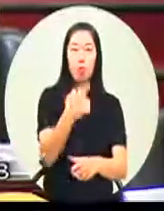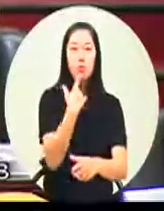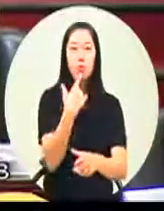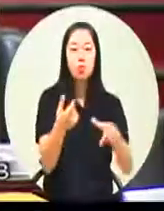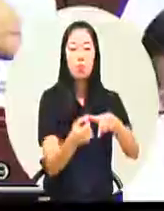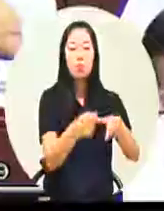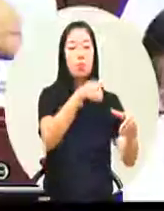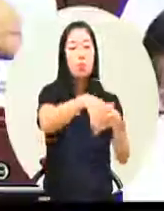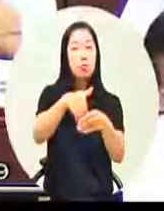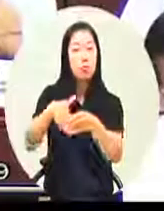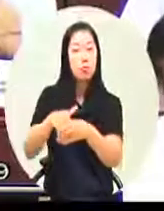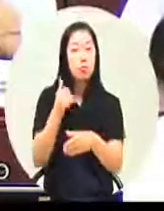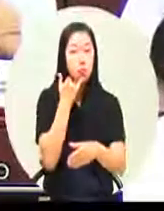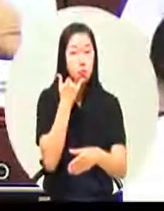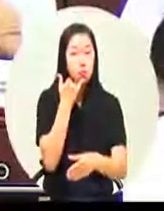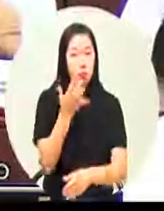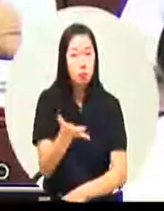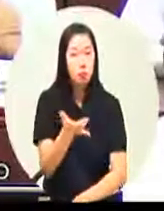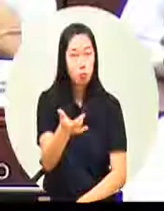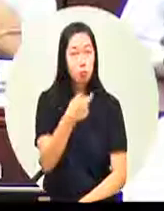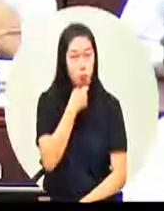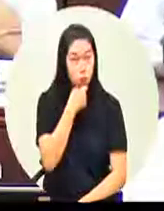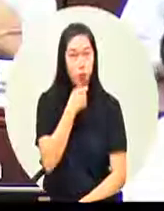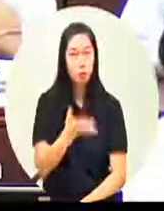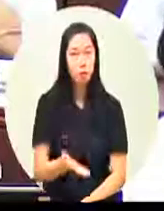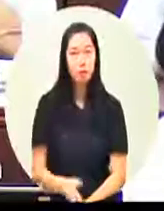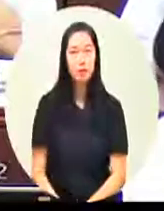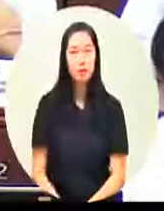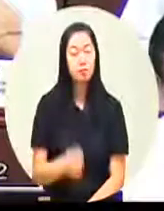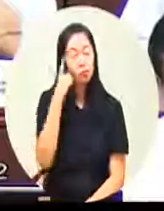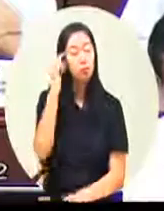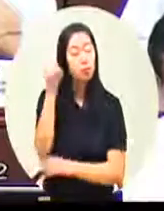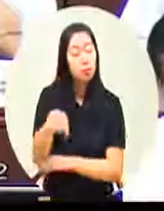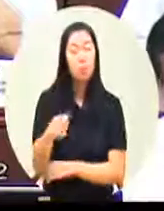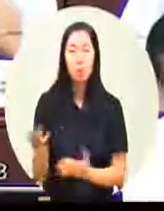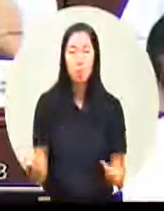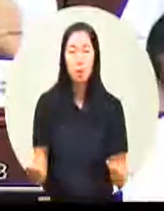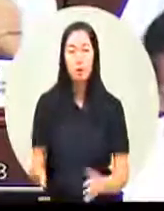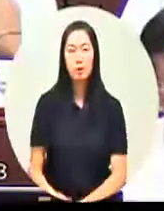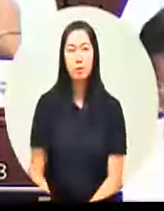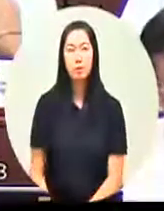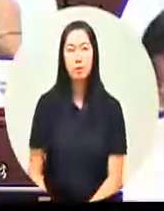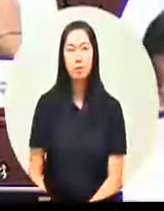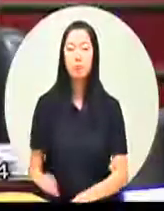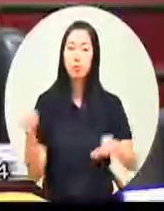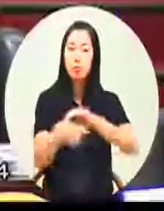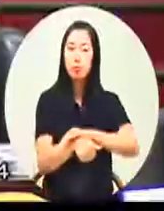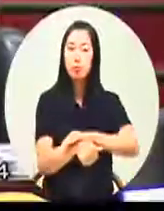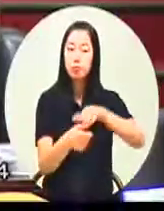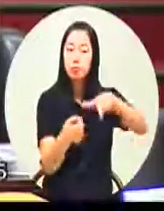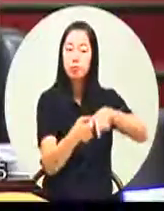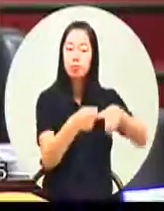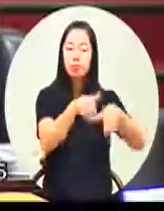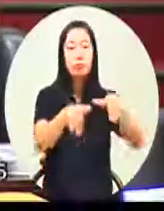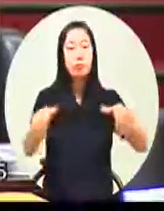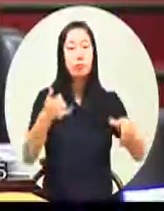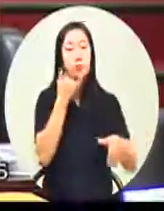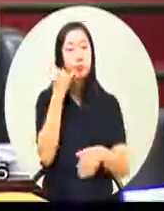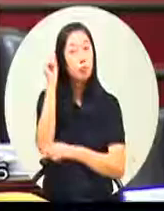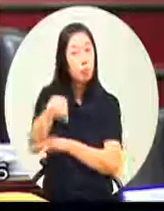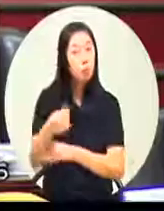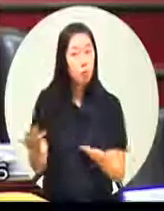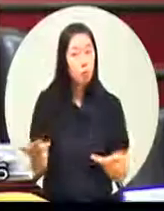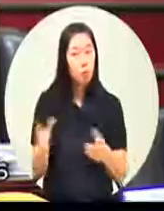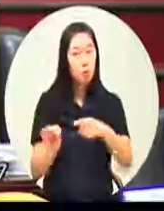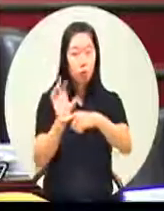意？ 我跟议员报告 啊，你同不同意 我们 来进行一个公投，看看哪一个人正确，是不是